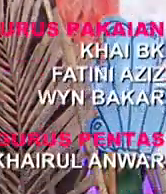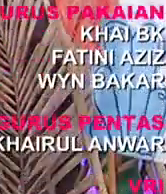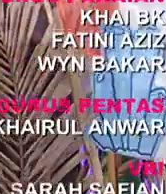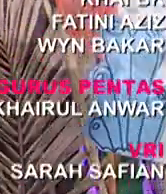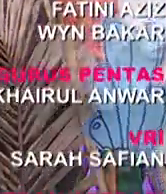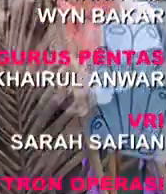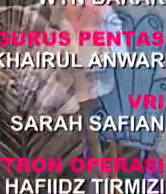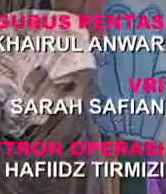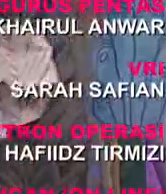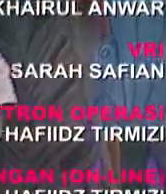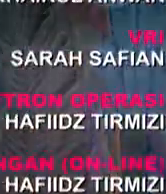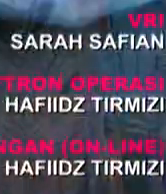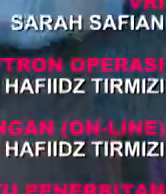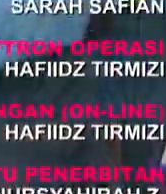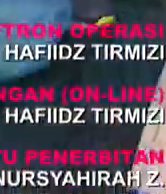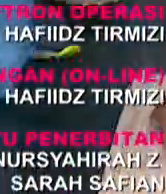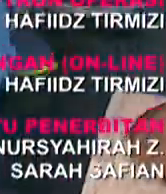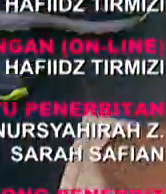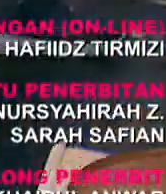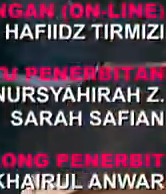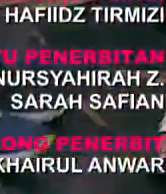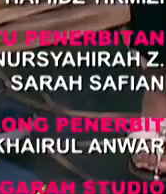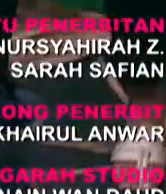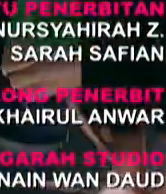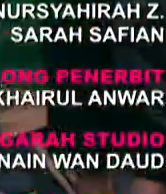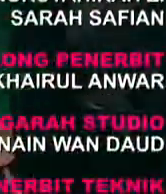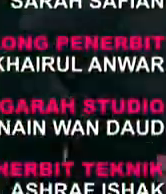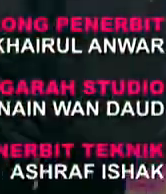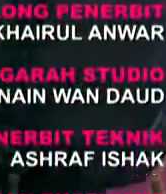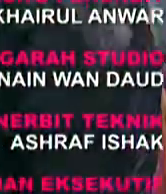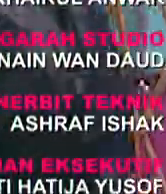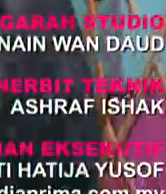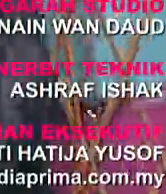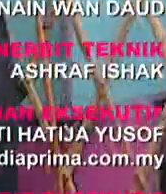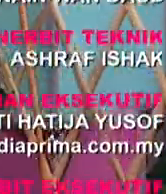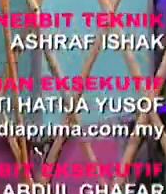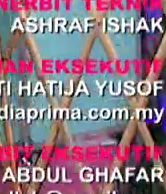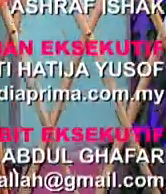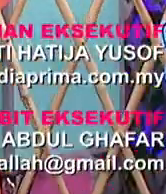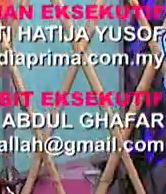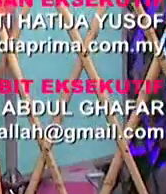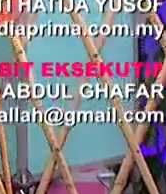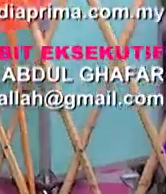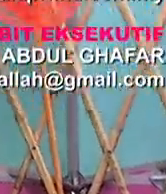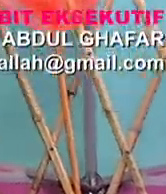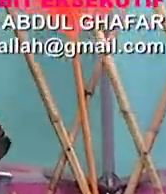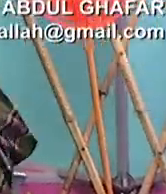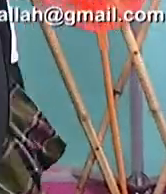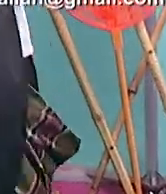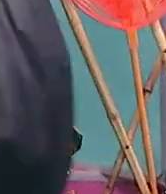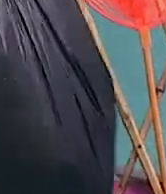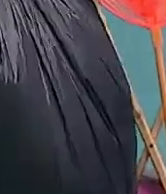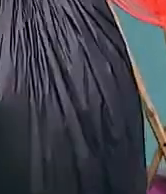hijau dan pula Lilu hijau hutanku lautan